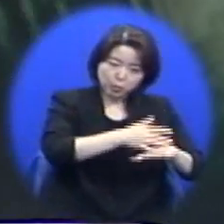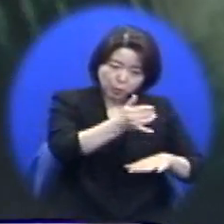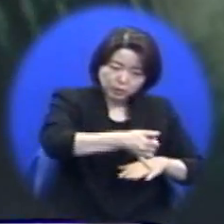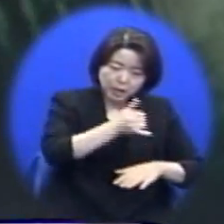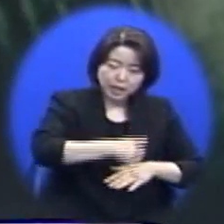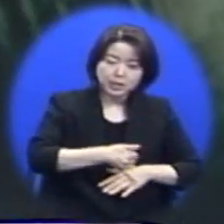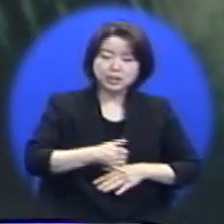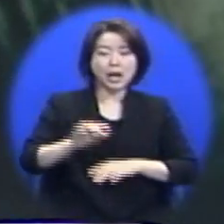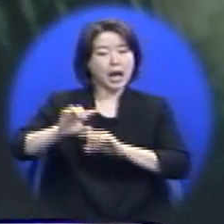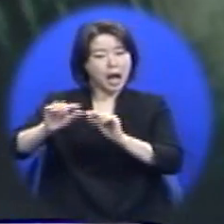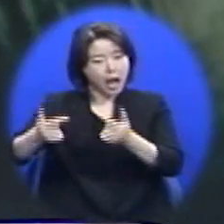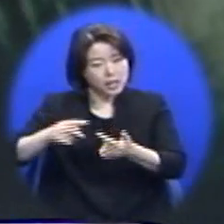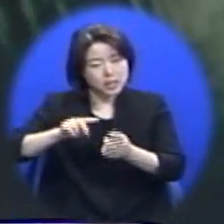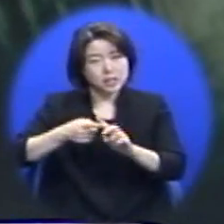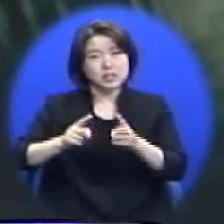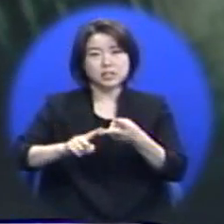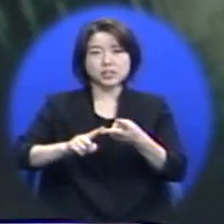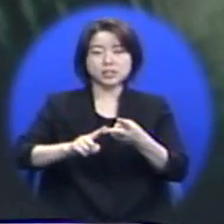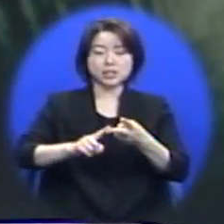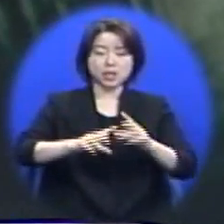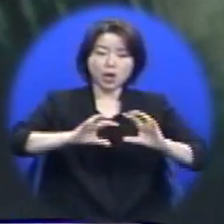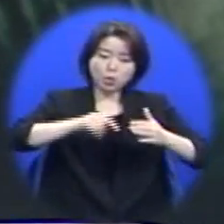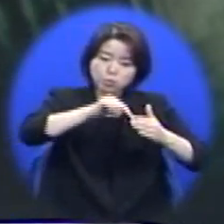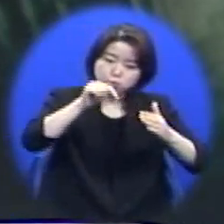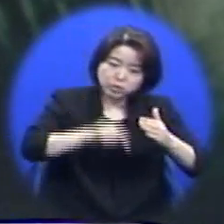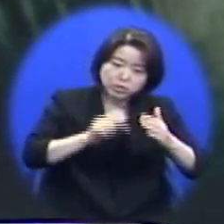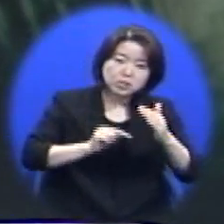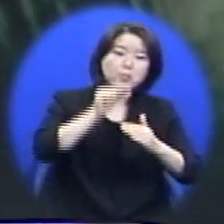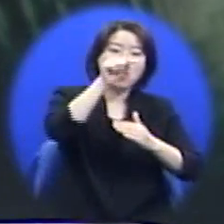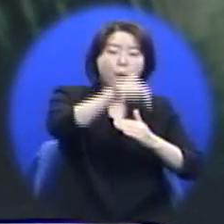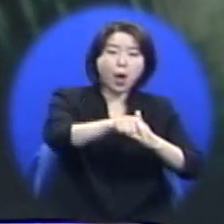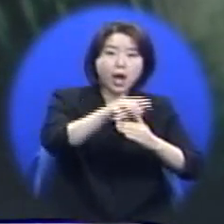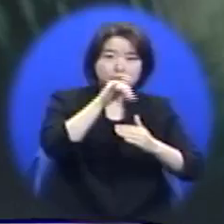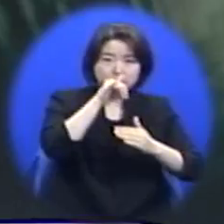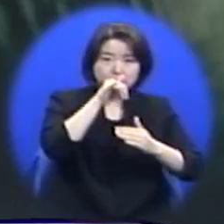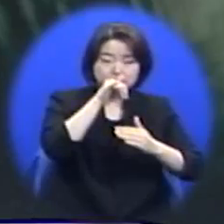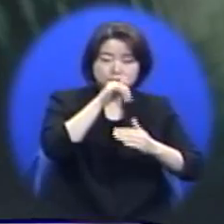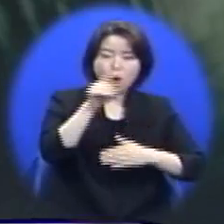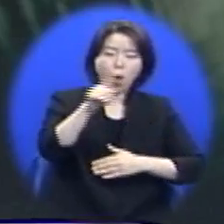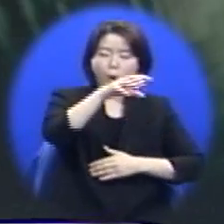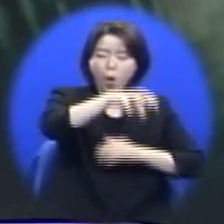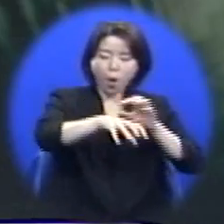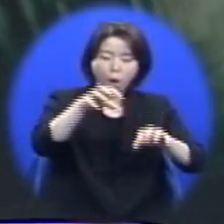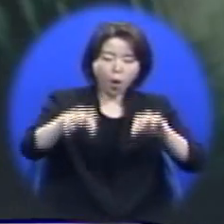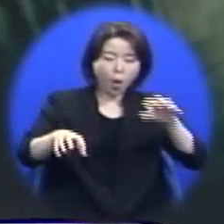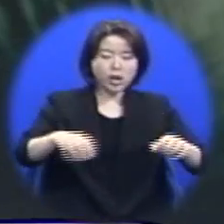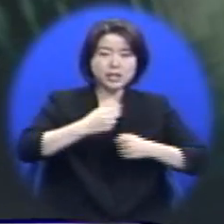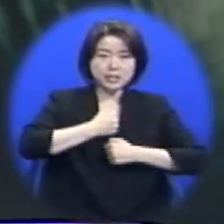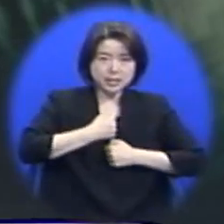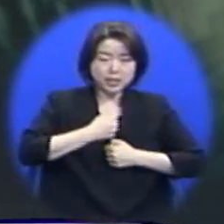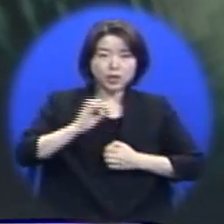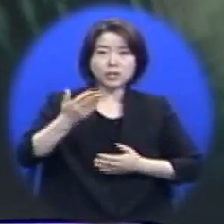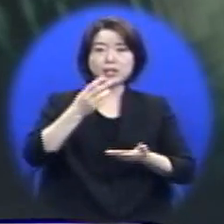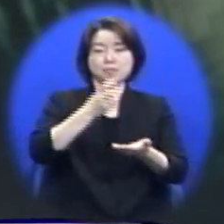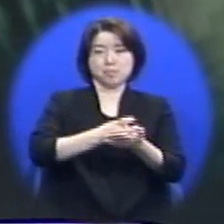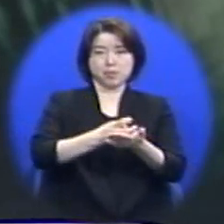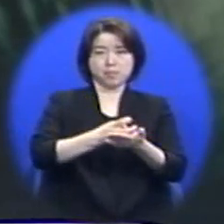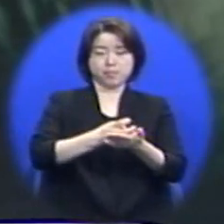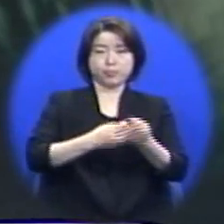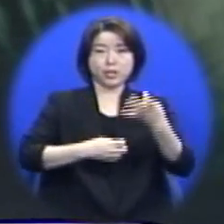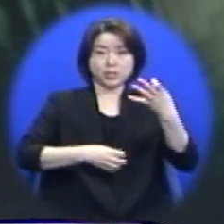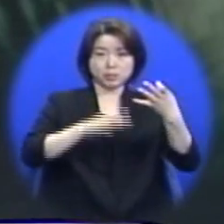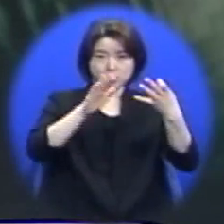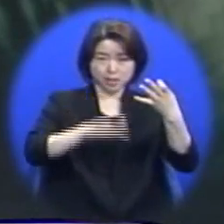짓든지 농사를 짓지 않든지 국내에 있든지 국외에 있든지 어디서든지 지켜야 하는 규례라. 14절